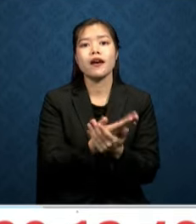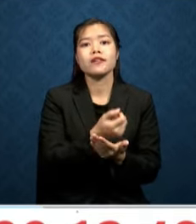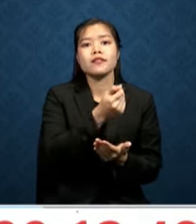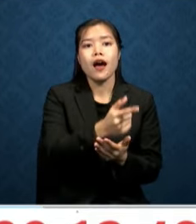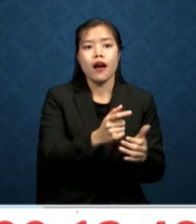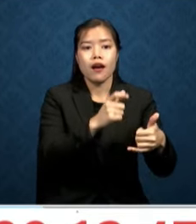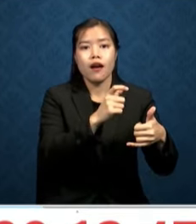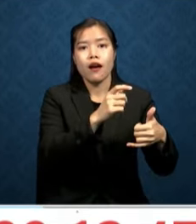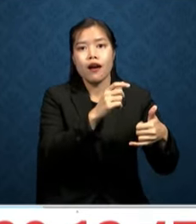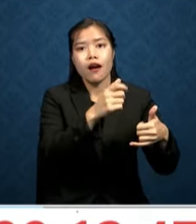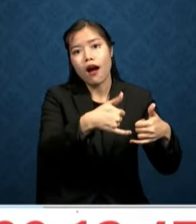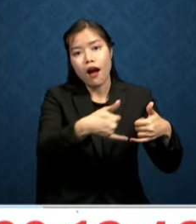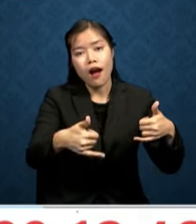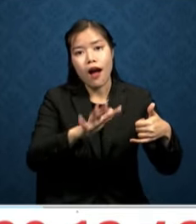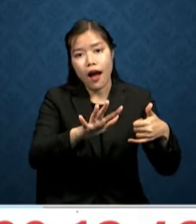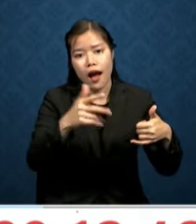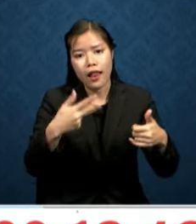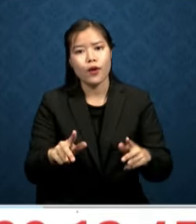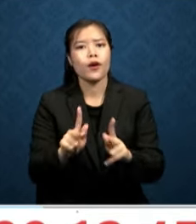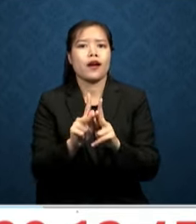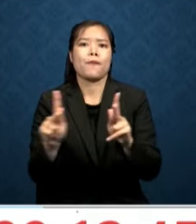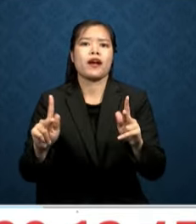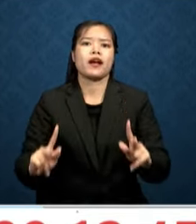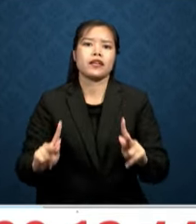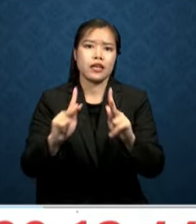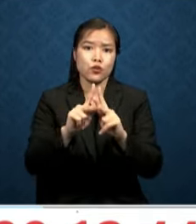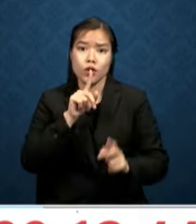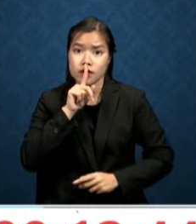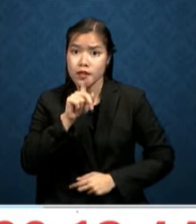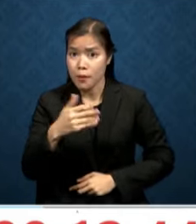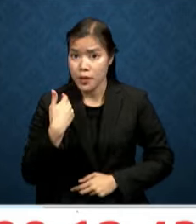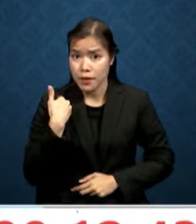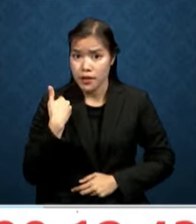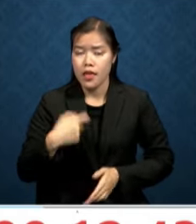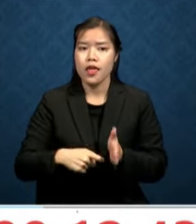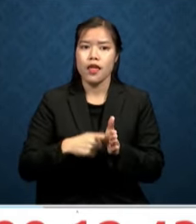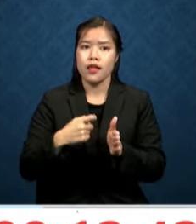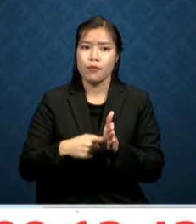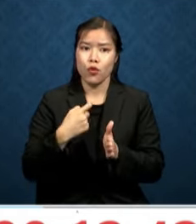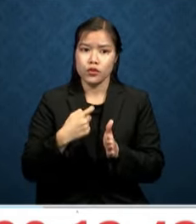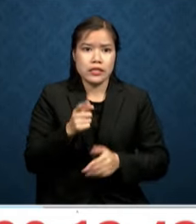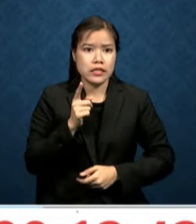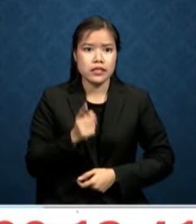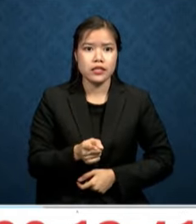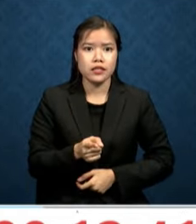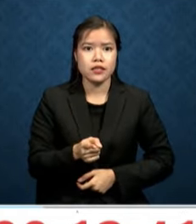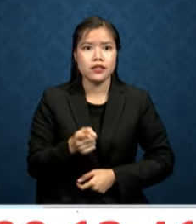นฝ่ายที่เป็นข้าราชการกระทรวงเนี่ยฮะได้มีการสอบถามได้ไหมฮะว่าเหตุผลที่แท้จริงนะฮะของการ